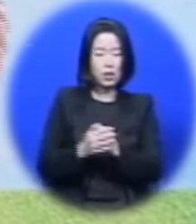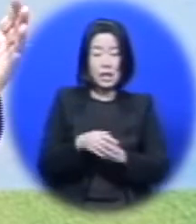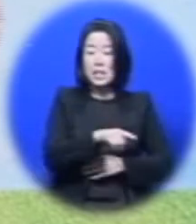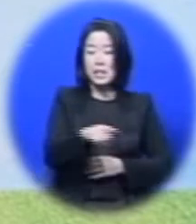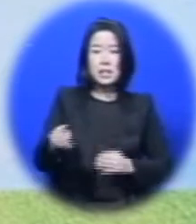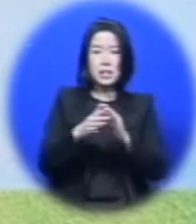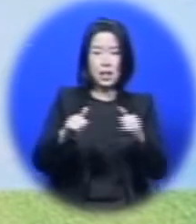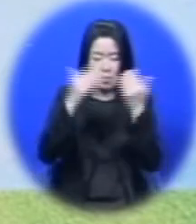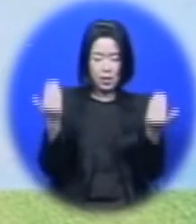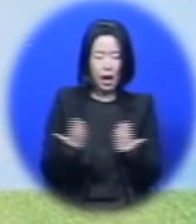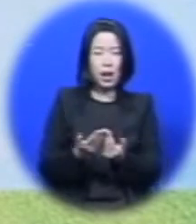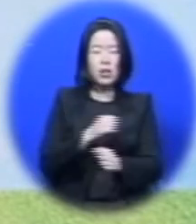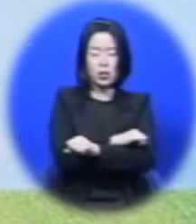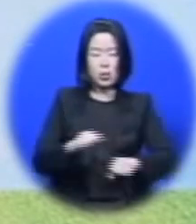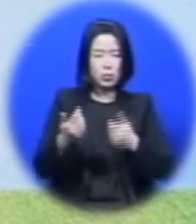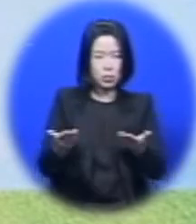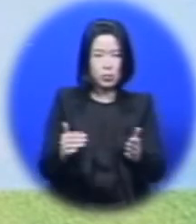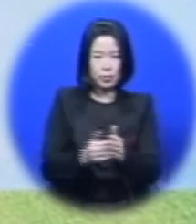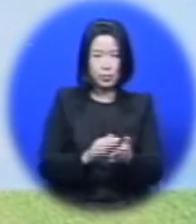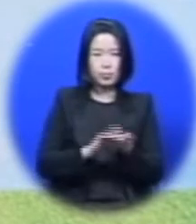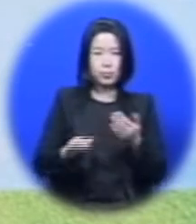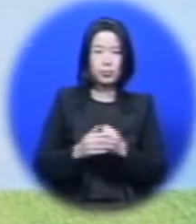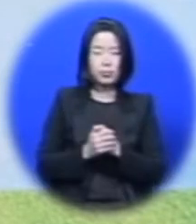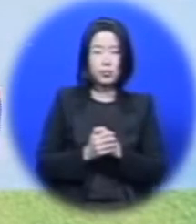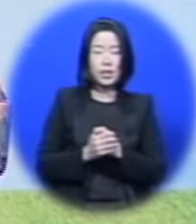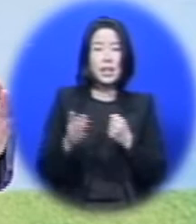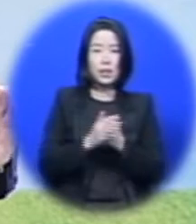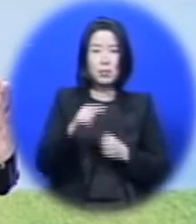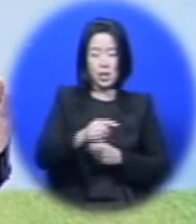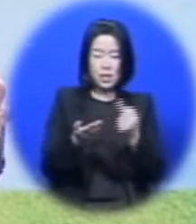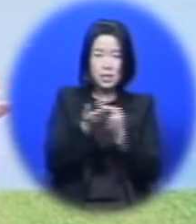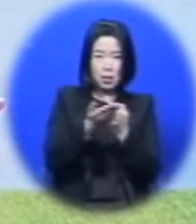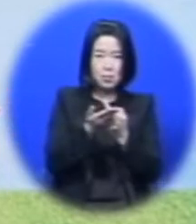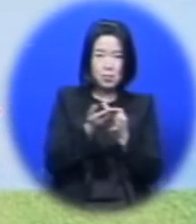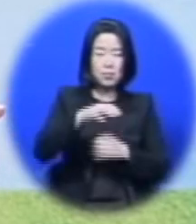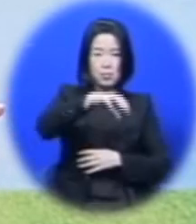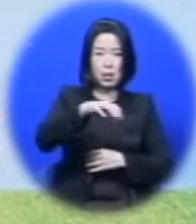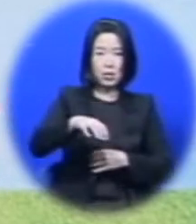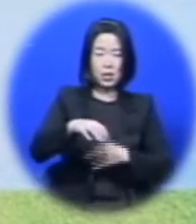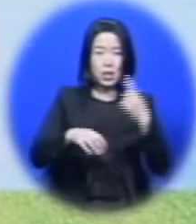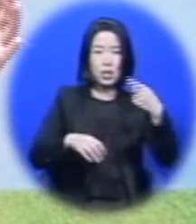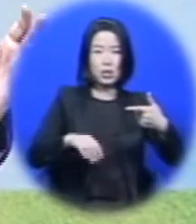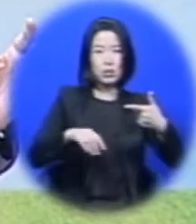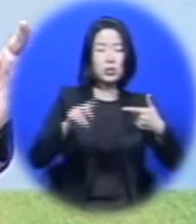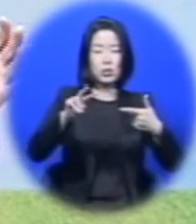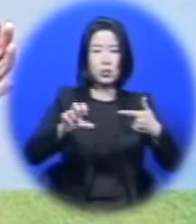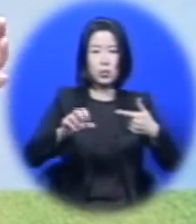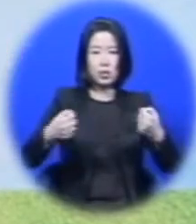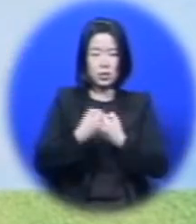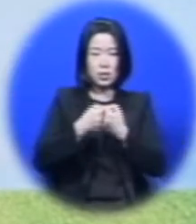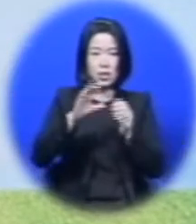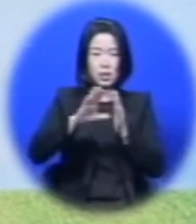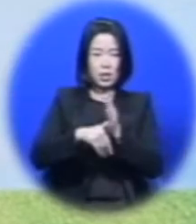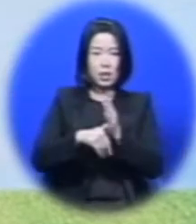내가 다 용서하겠다. 그 섬 마을이요. 6.25 전쟁 때 이쪽 편에서